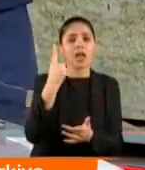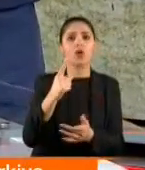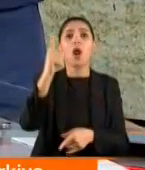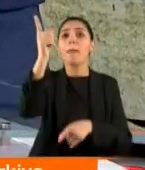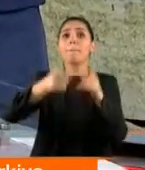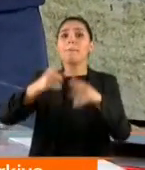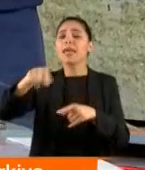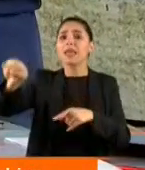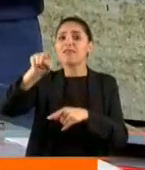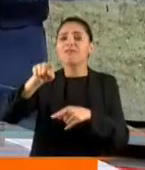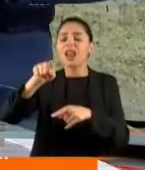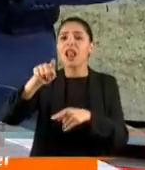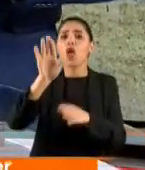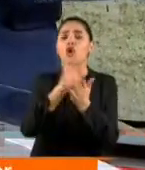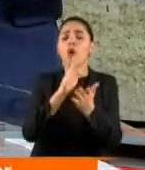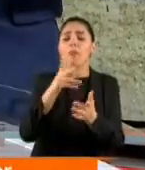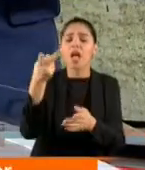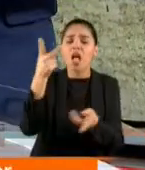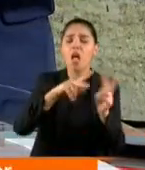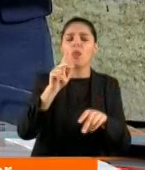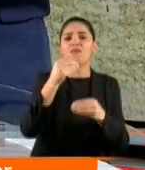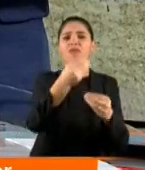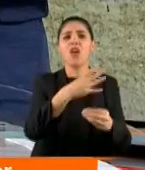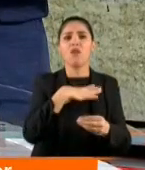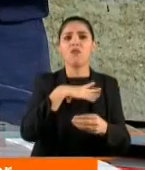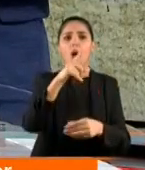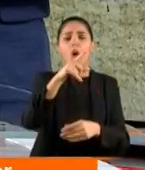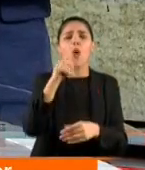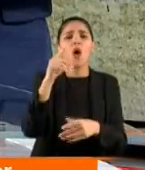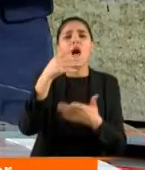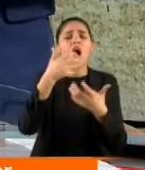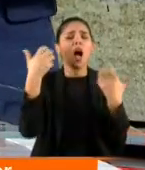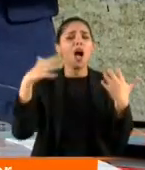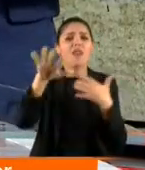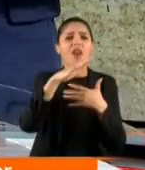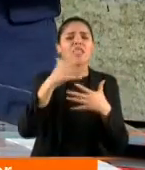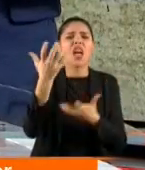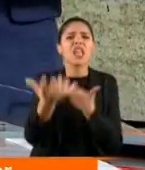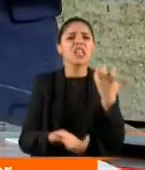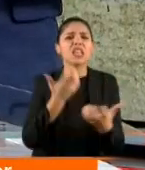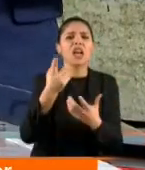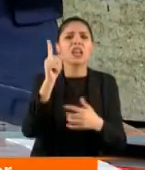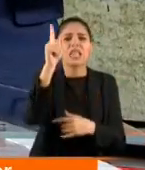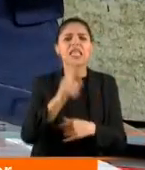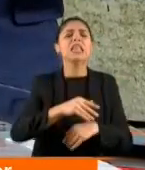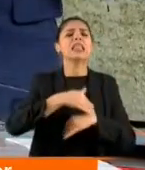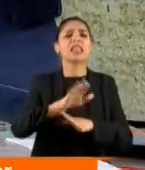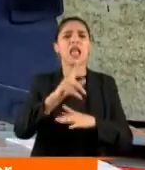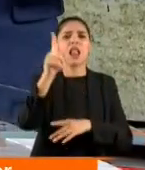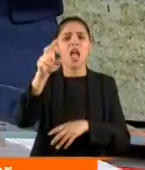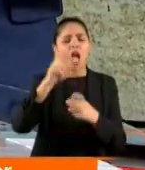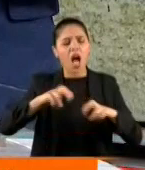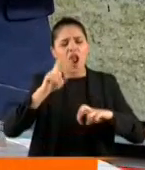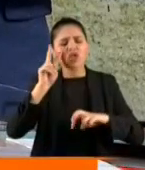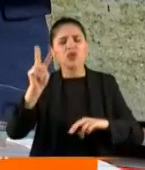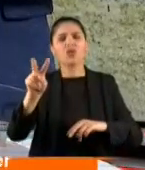tarafından katlediliyor. O masum hayvanlar diri diri yakıldı biliyor musunuz? Ne yazık ki ilk de değil bu. Araştırınca